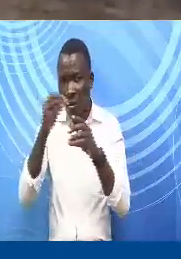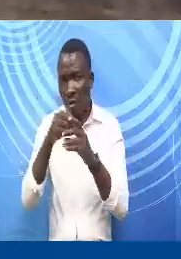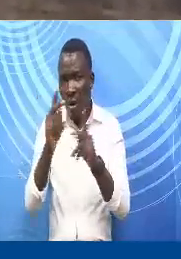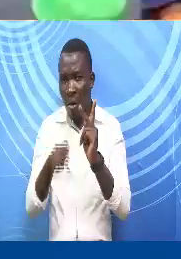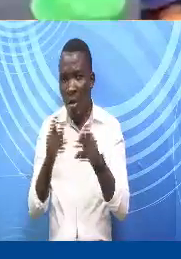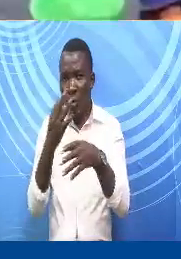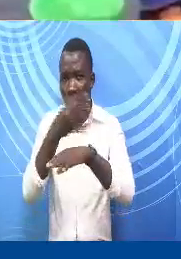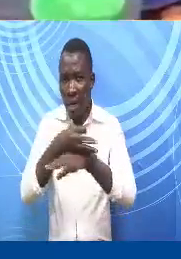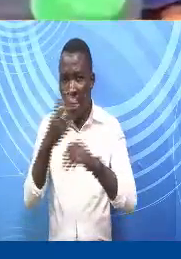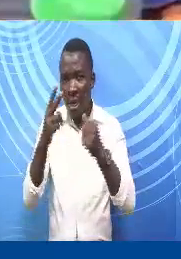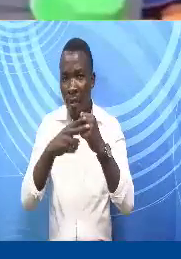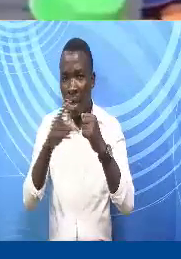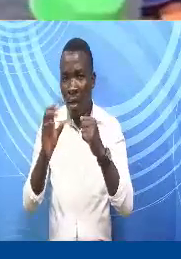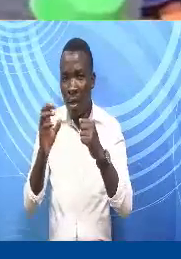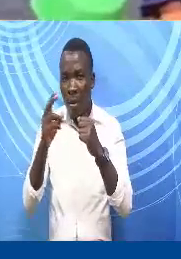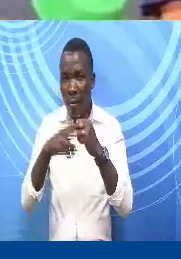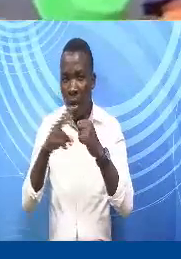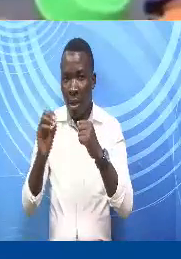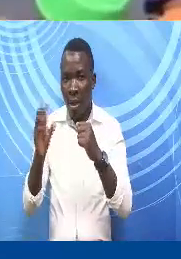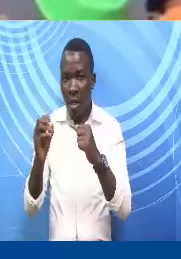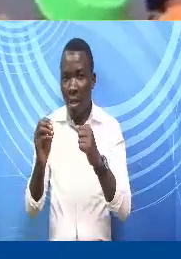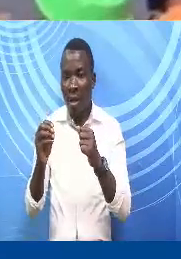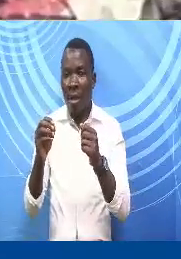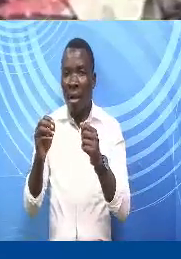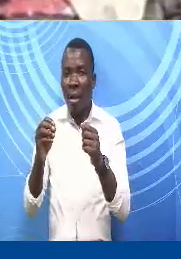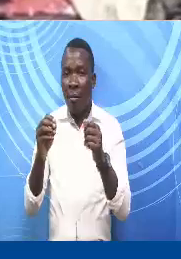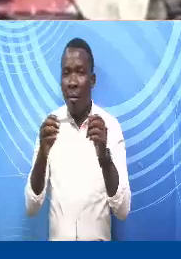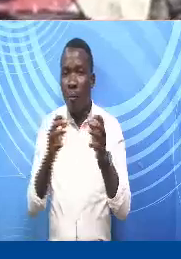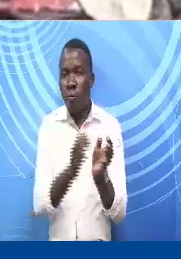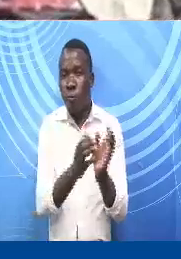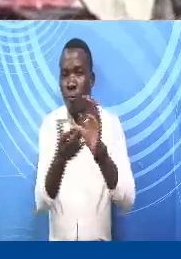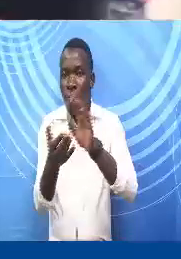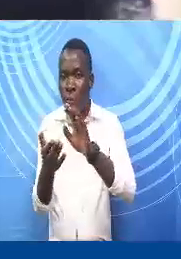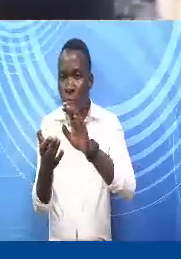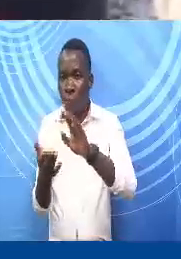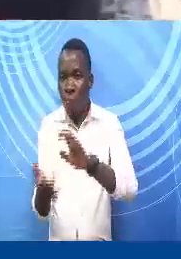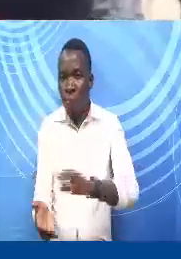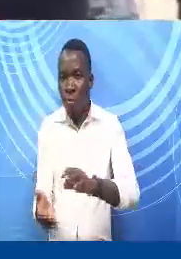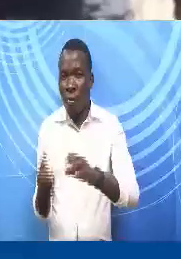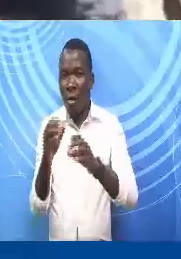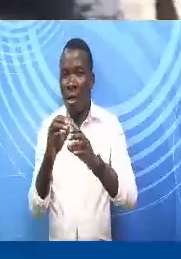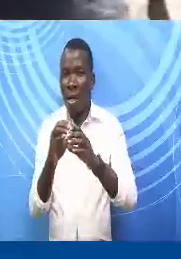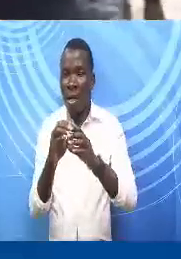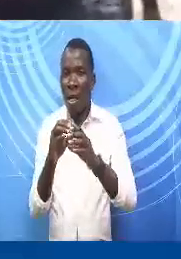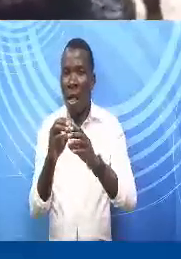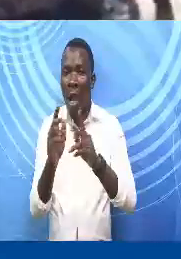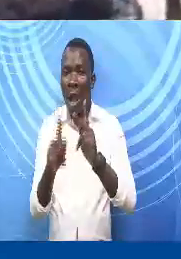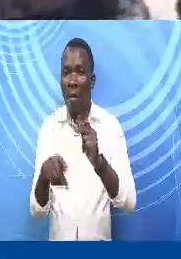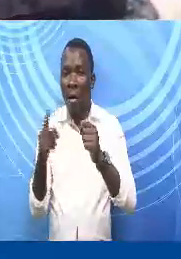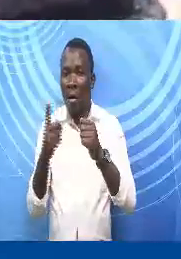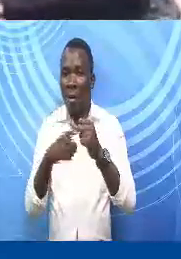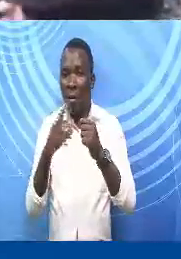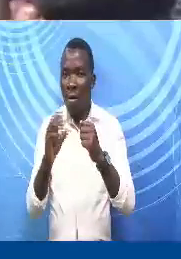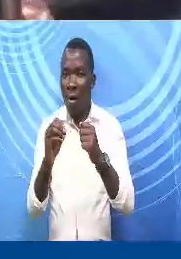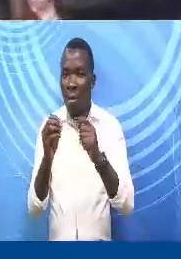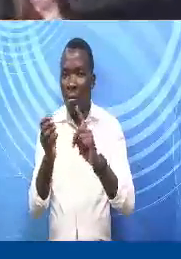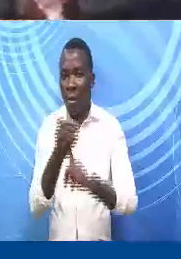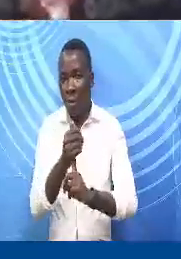barenga 700 bwarohamye imayi ndombe. Imirambo 60 imaze kuboneka n'abarokotse bagera kuri